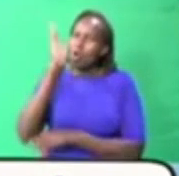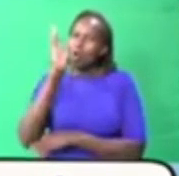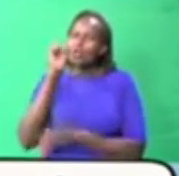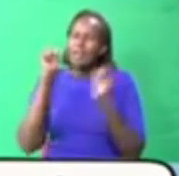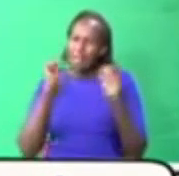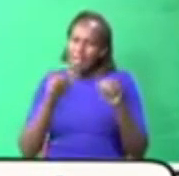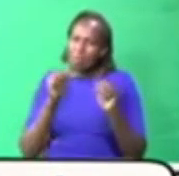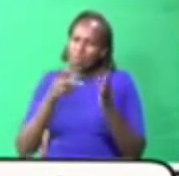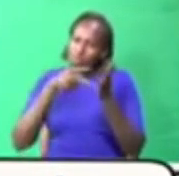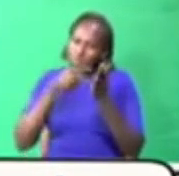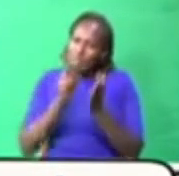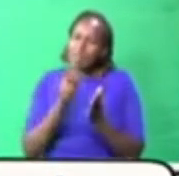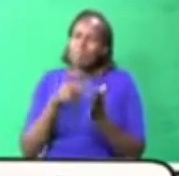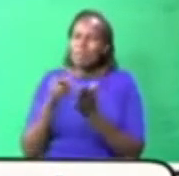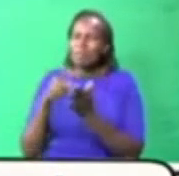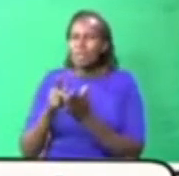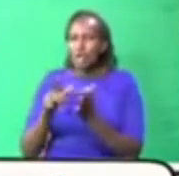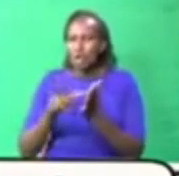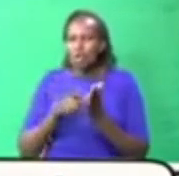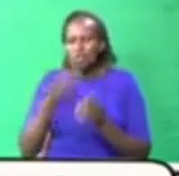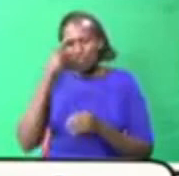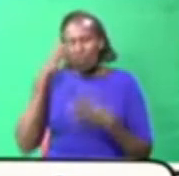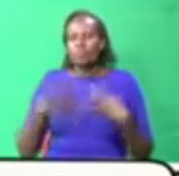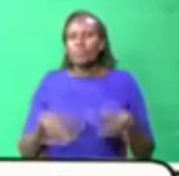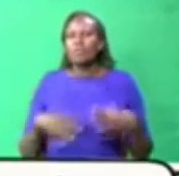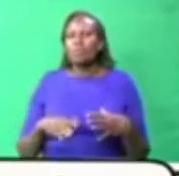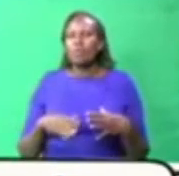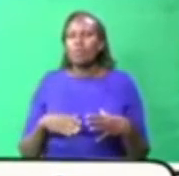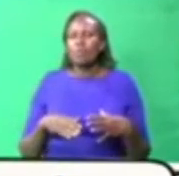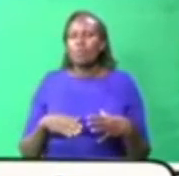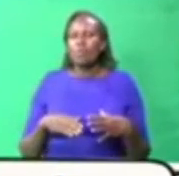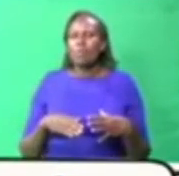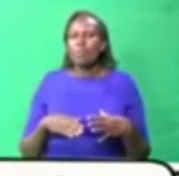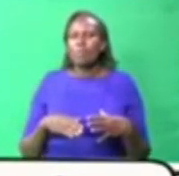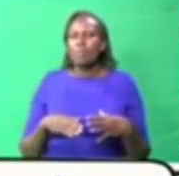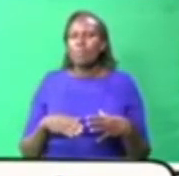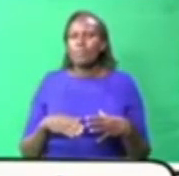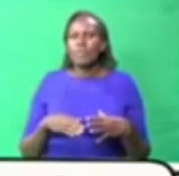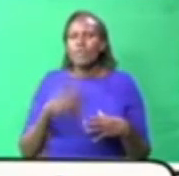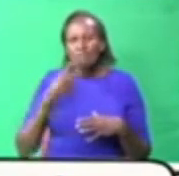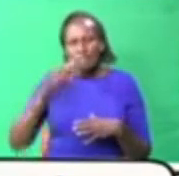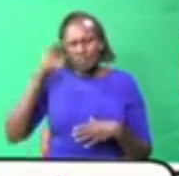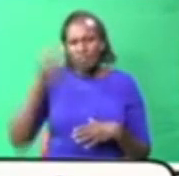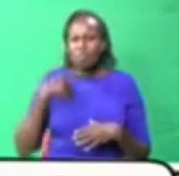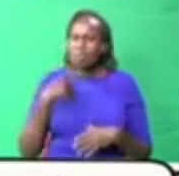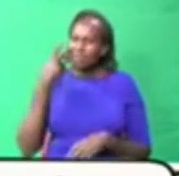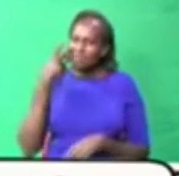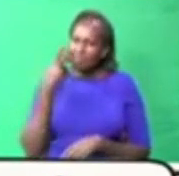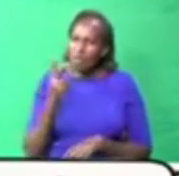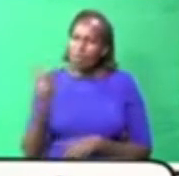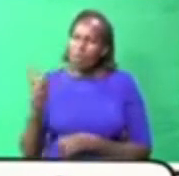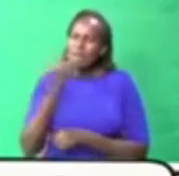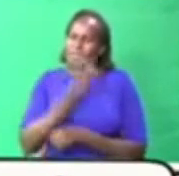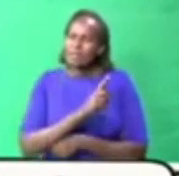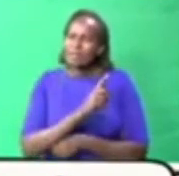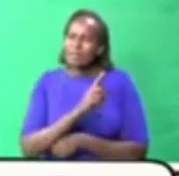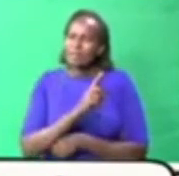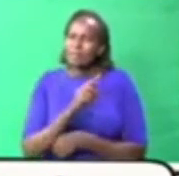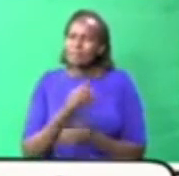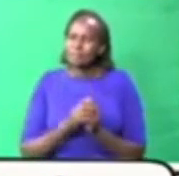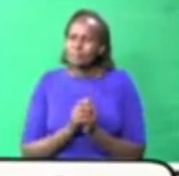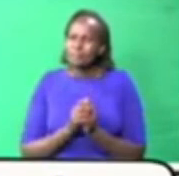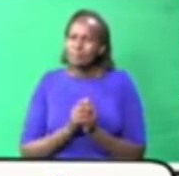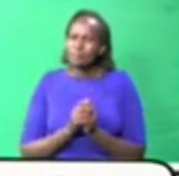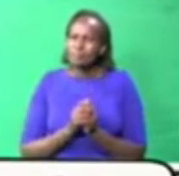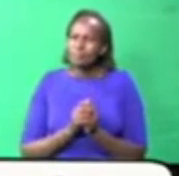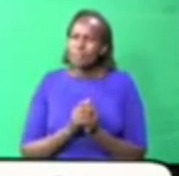pay debts for people. Nimekuambia mimi ni pastor kule mlimani. Nimeona imebwa one day dada mmoja amekuja katoa ushuhuda